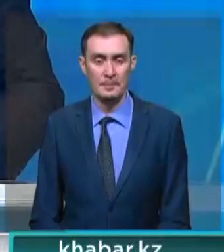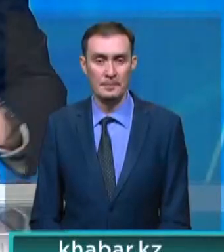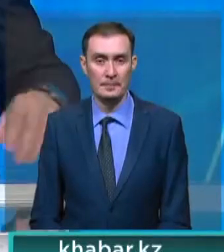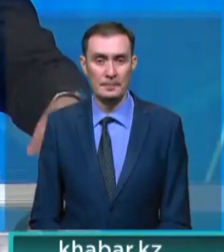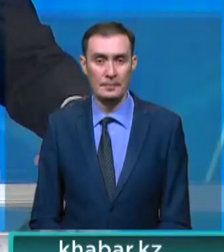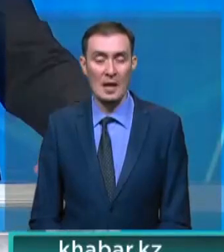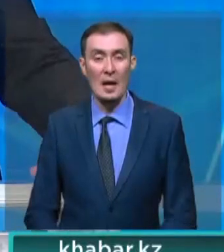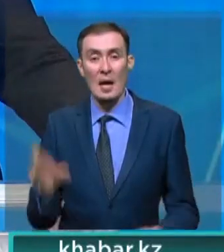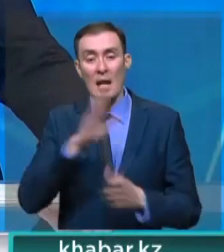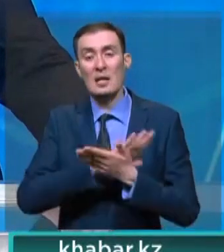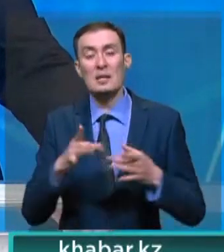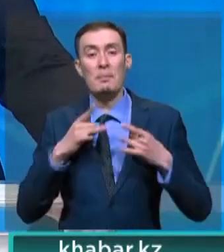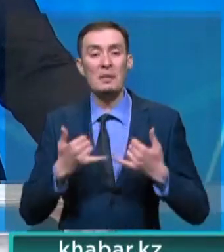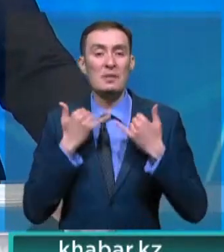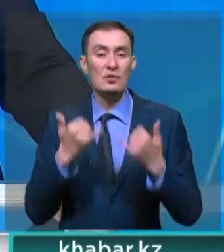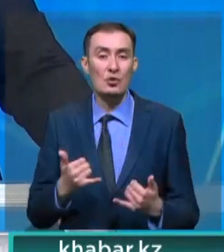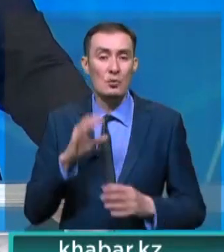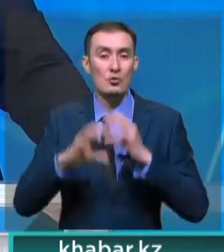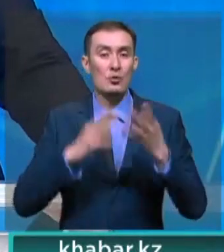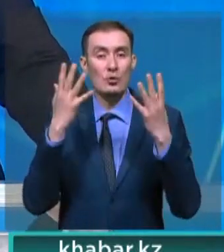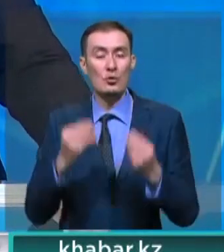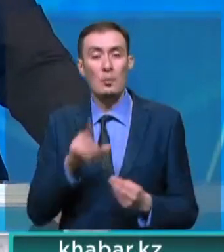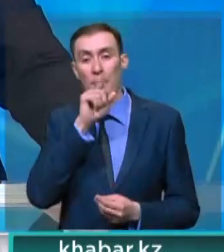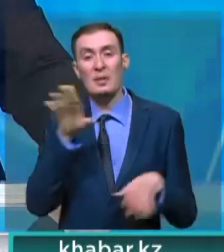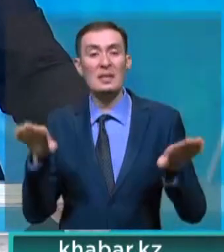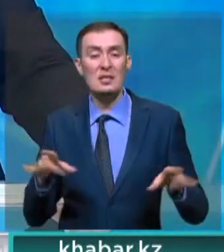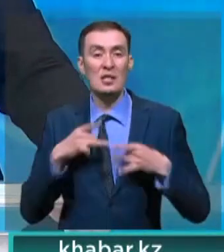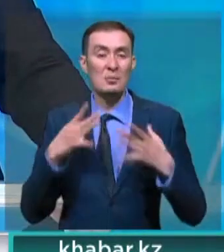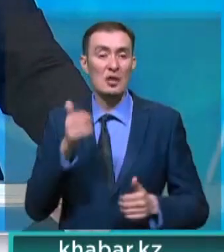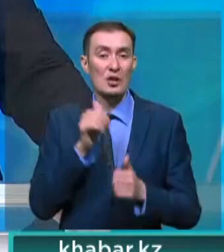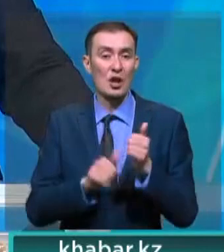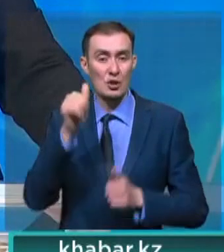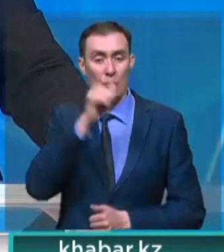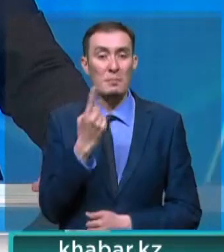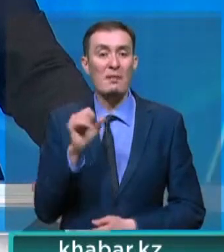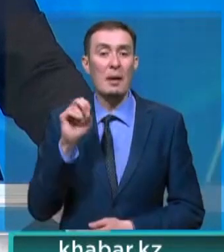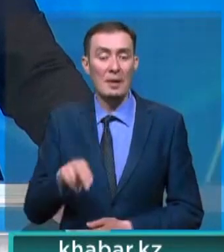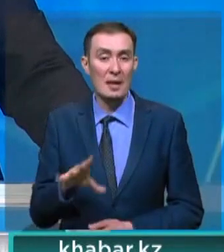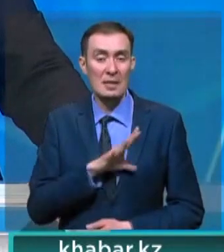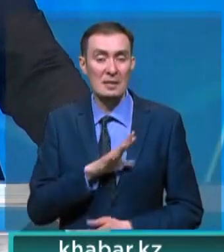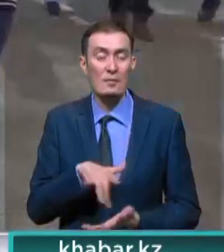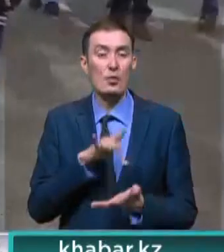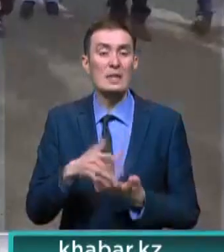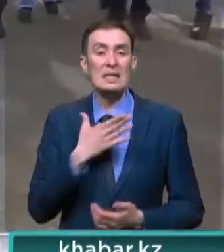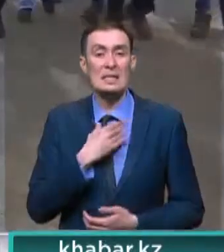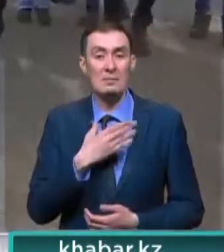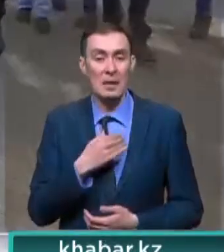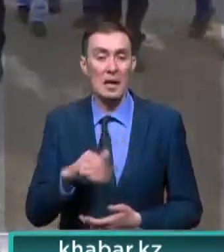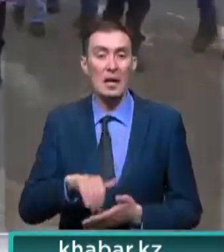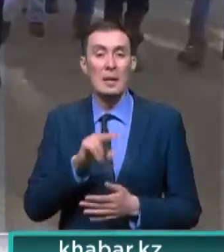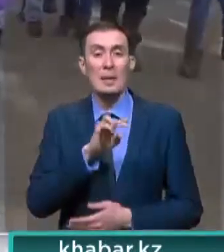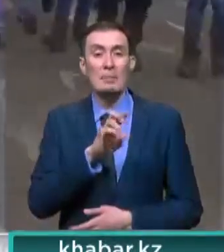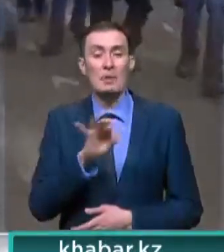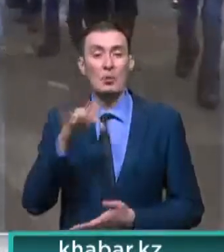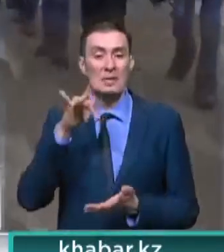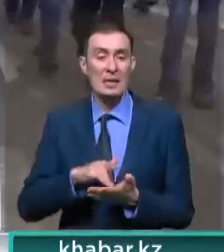экологический праздник посвященный международному дню птиц который отмечают ежегодно 1 апреля состоялся в семей на базе биологического центра